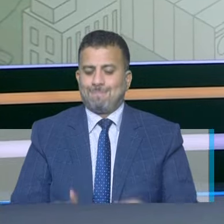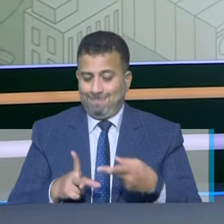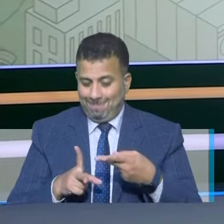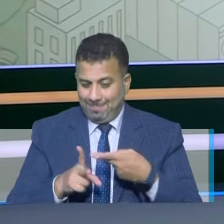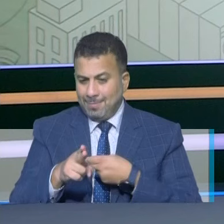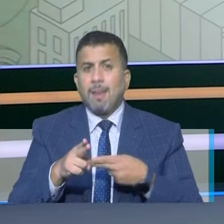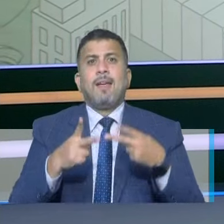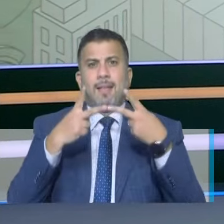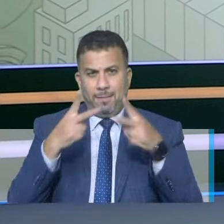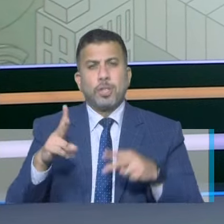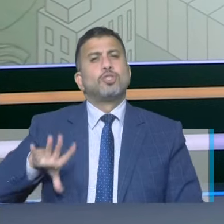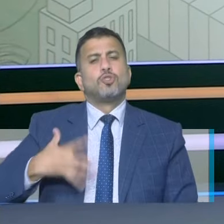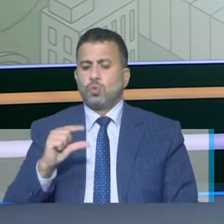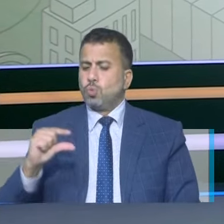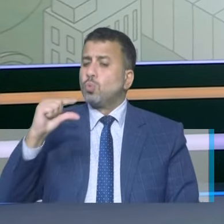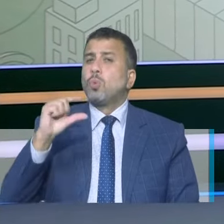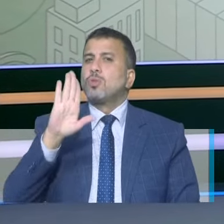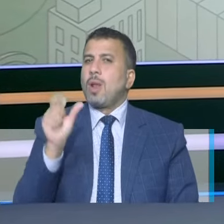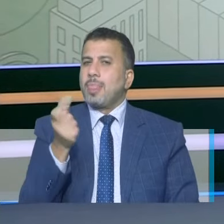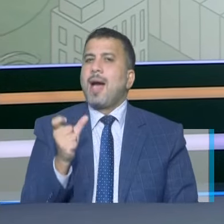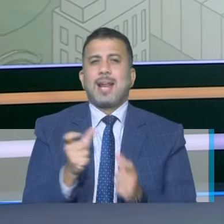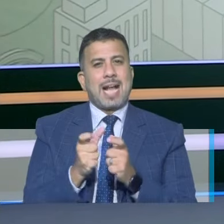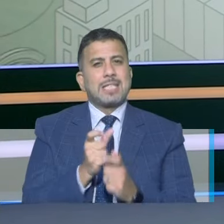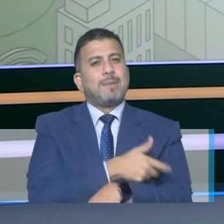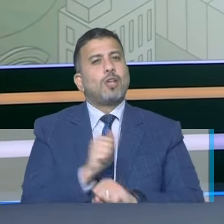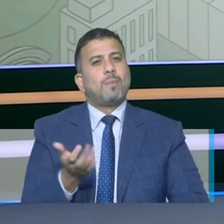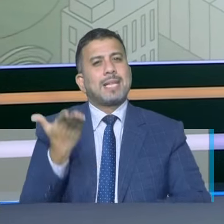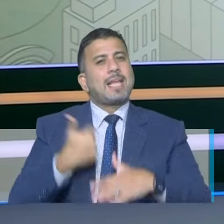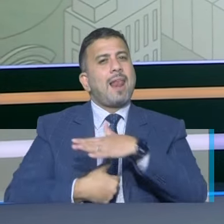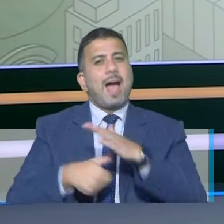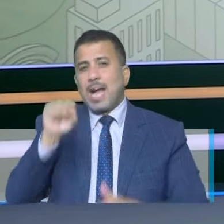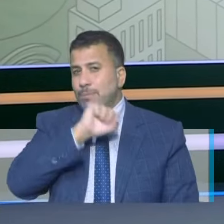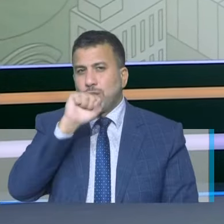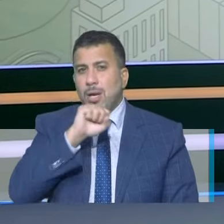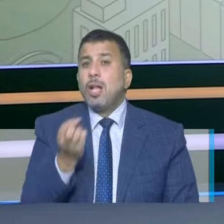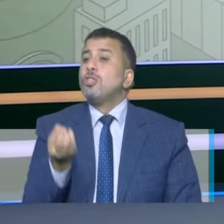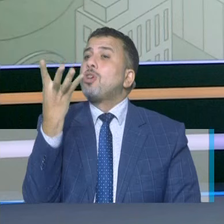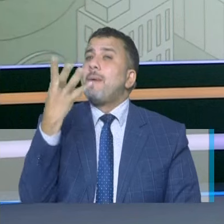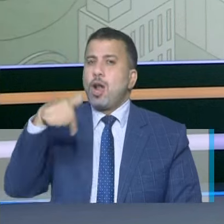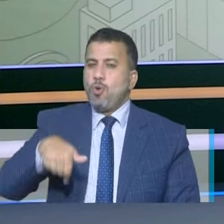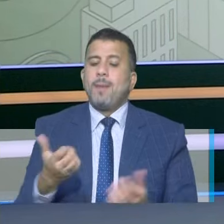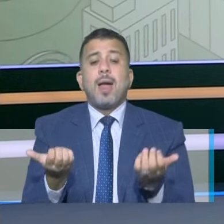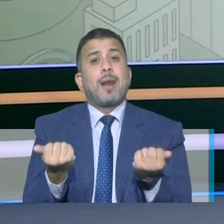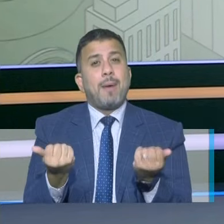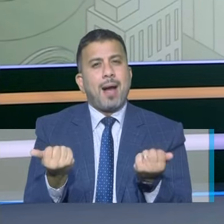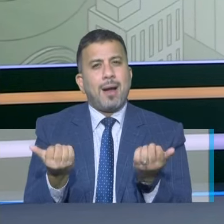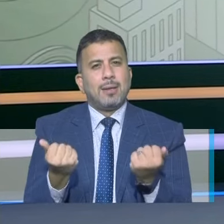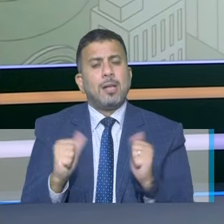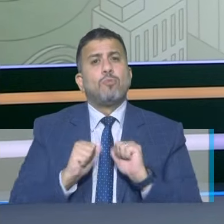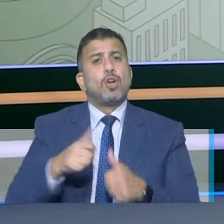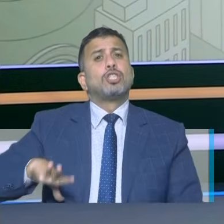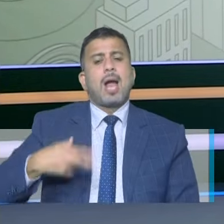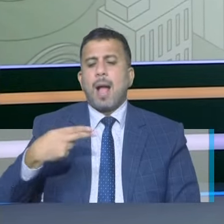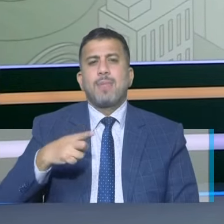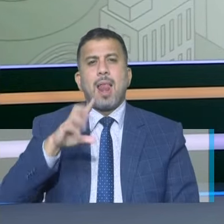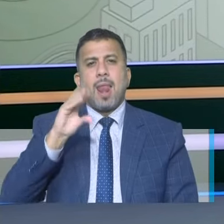افتتح صاحب السمو الشيخ الدكتور سلطان بن محمد القاسمي عضو المجلس الاعلى حكم الشرقه صباح اليوم الاربعاء بحضور سمو